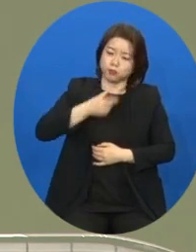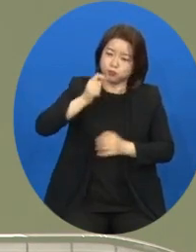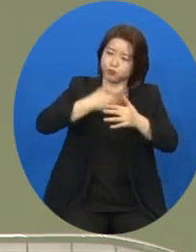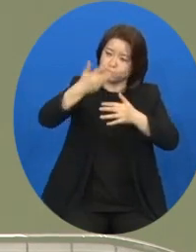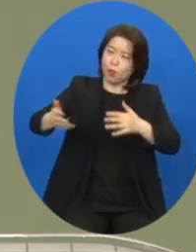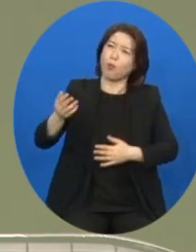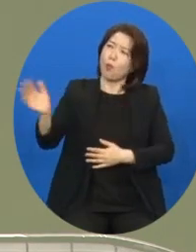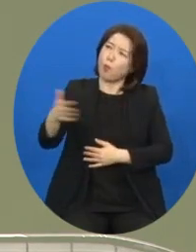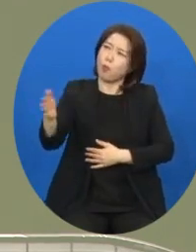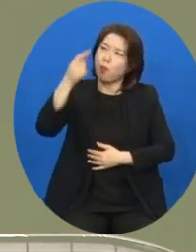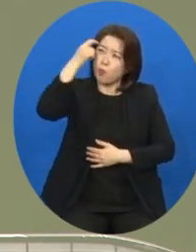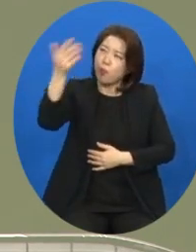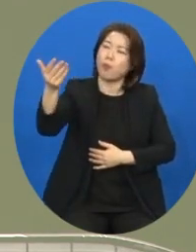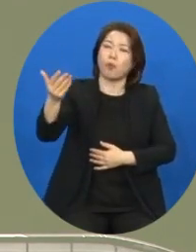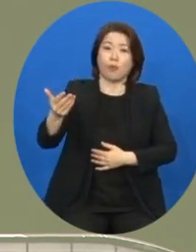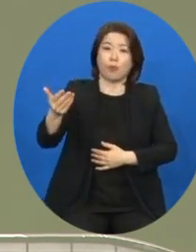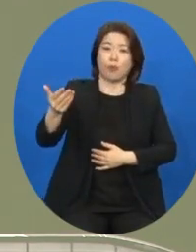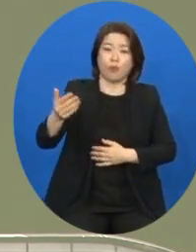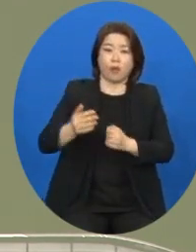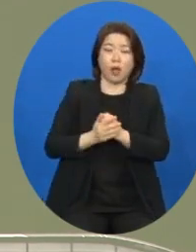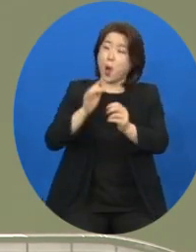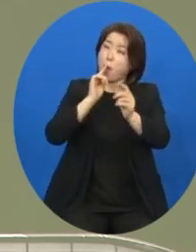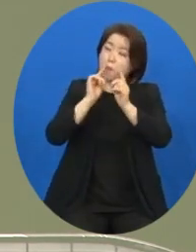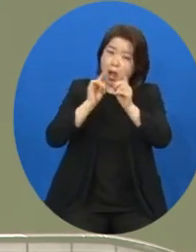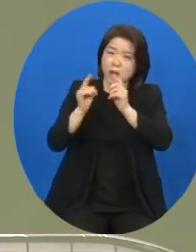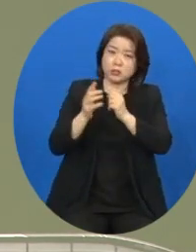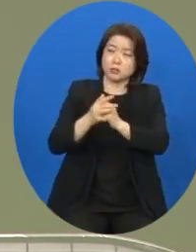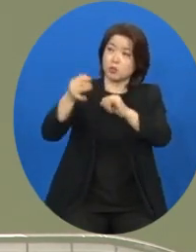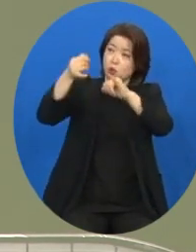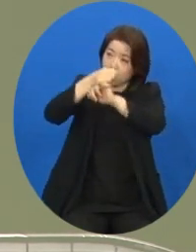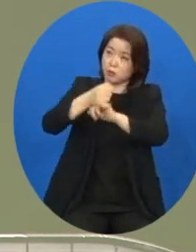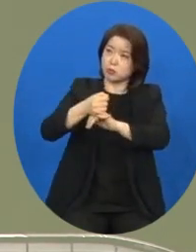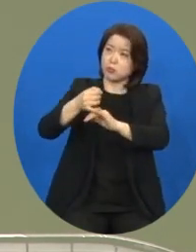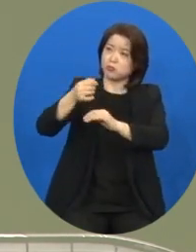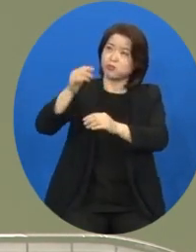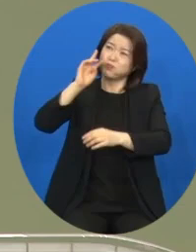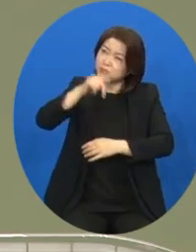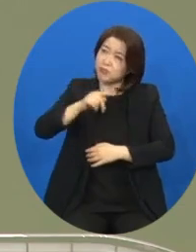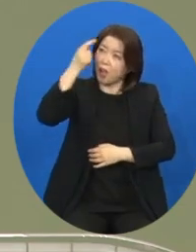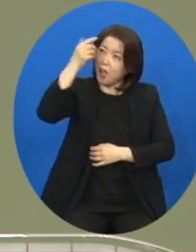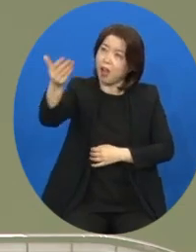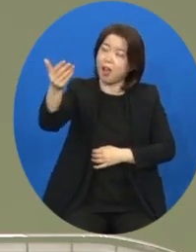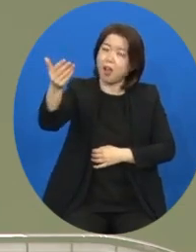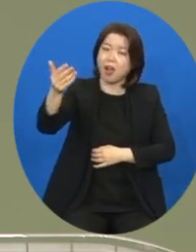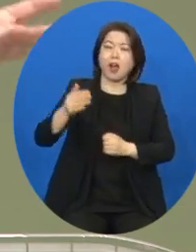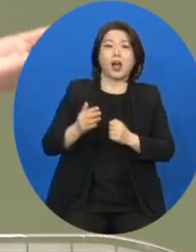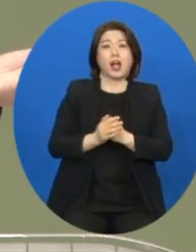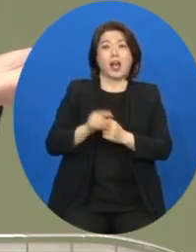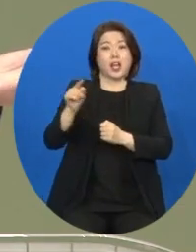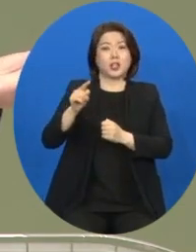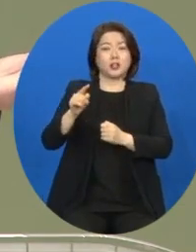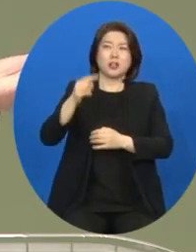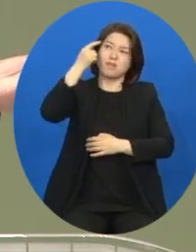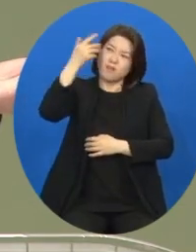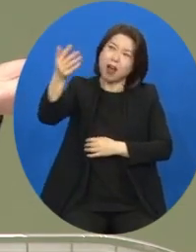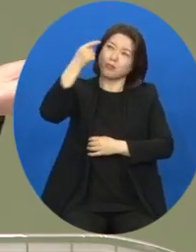일은 없습니까? 말씀이, 약속이 틀리지 않습니까? 이렇게 가야 하는